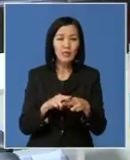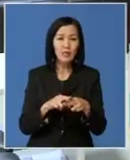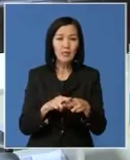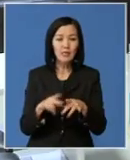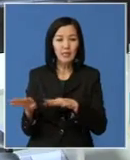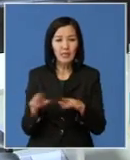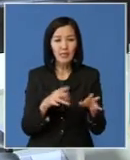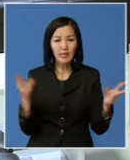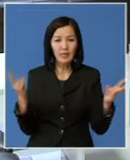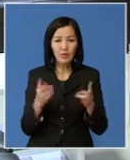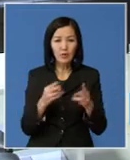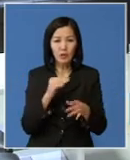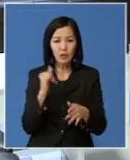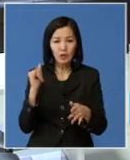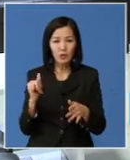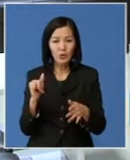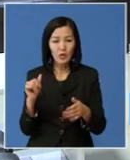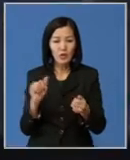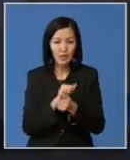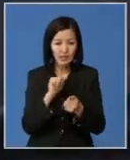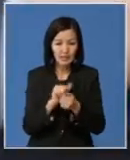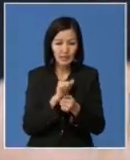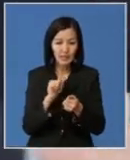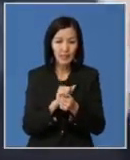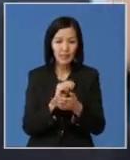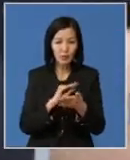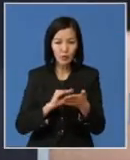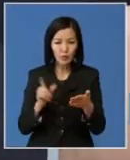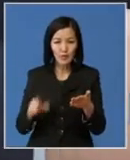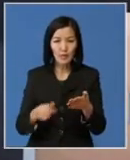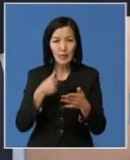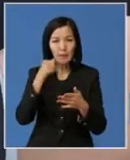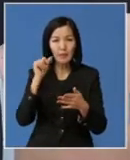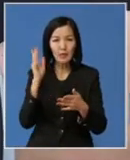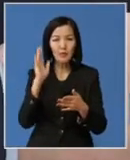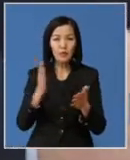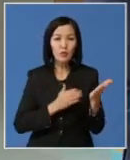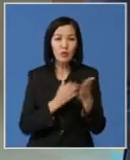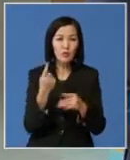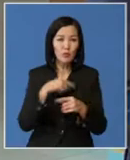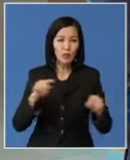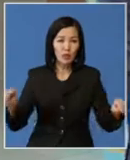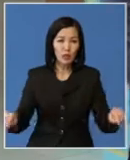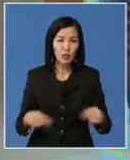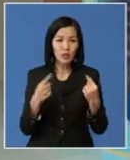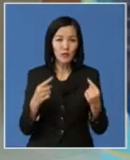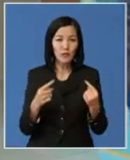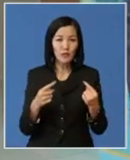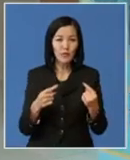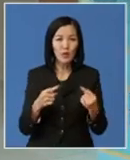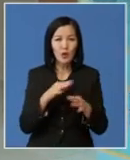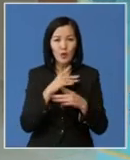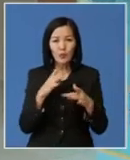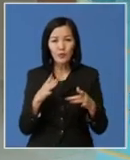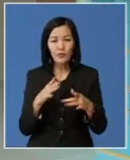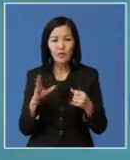ету керек дейді Жетісу газетінің тілшісі Қажет Аңдас. Мәселен, былтыр президенттің болашаққа бағдар рухани жаңғыру мақаласы аясында еліміздегі